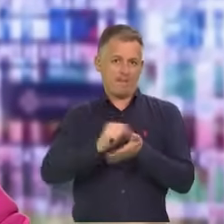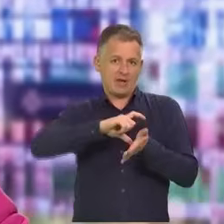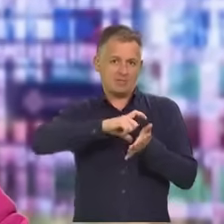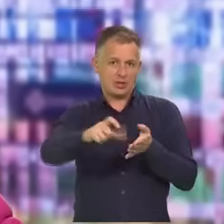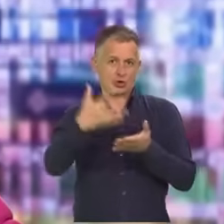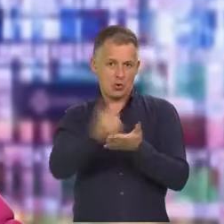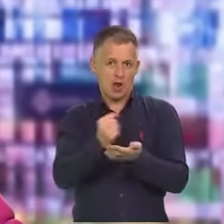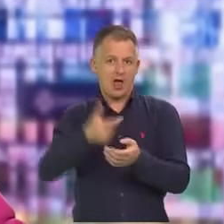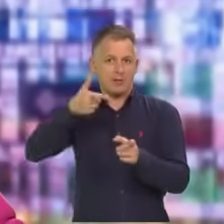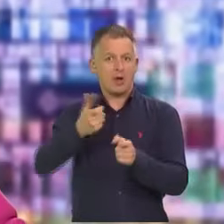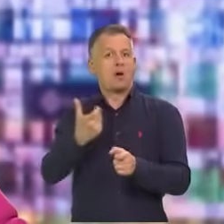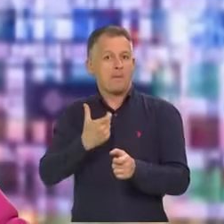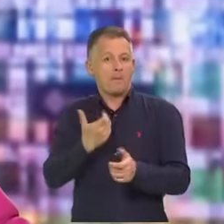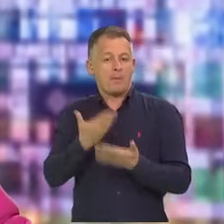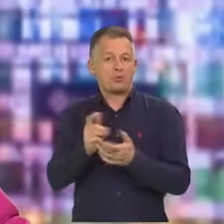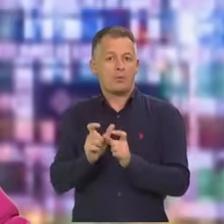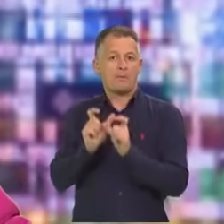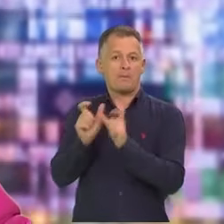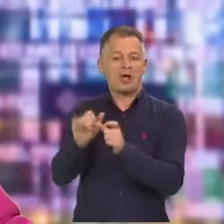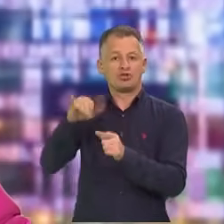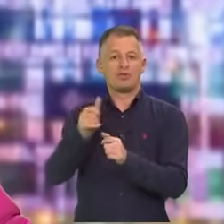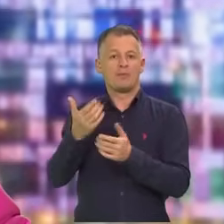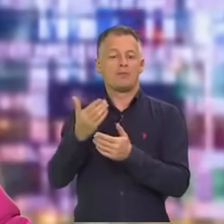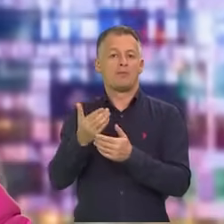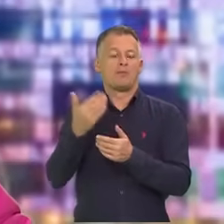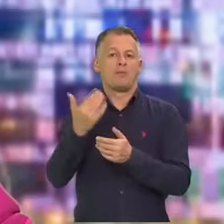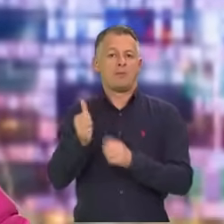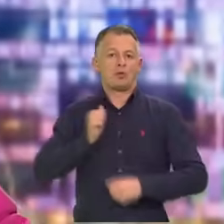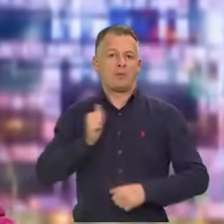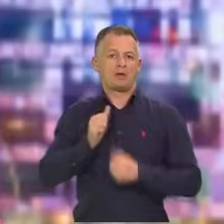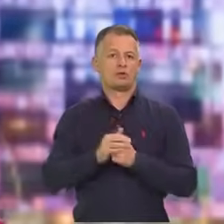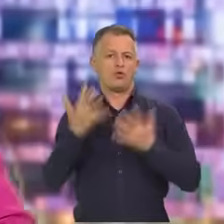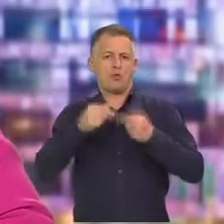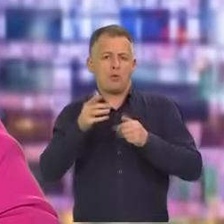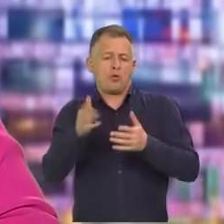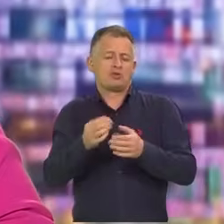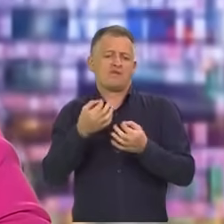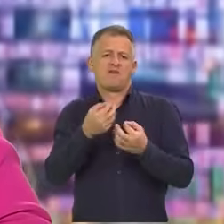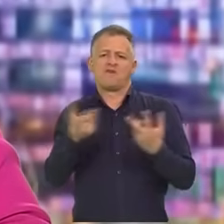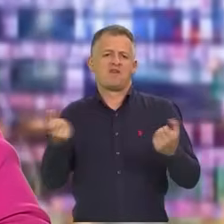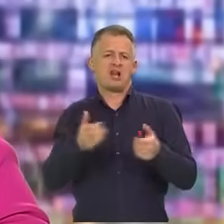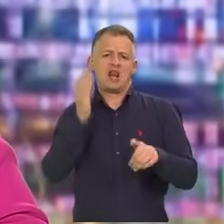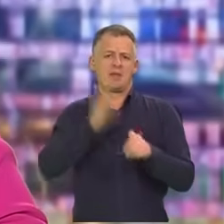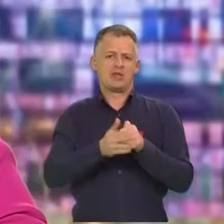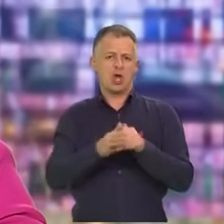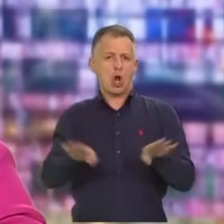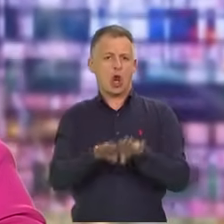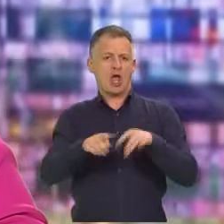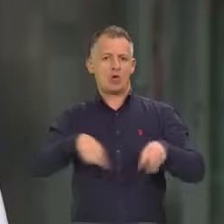putea procura atât arme de bază cât și de apărare, iar numărul lor va fi nelimitat. Colega mea Alexandra Popescu a urmărit